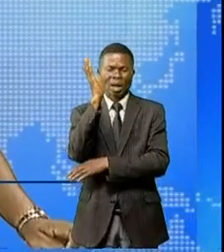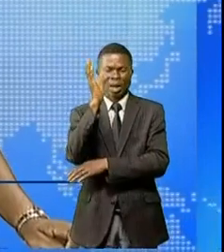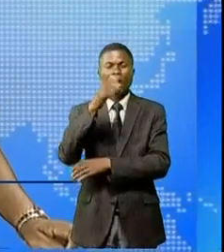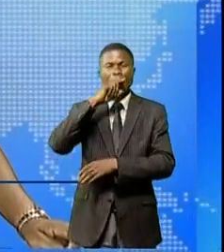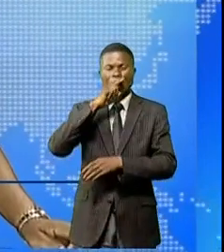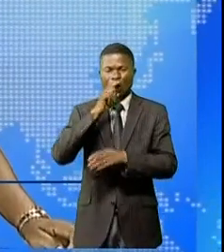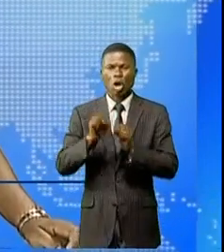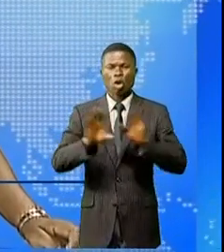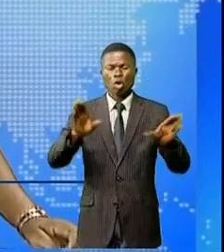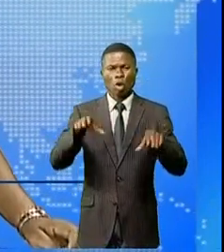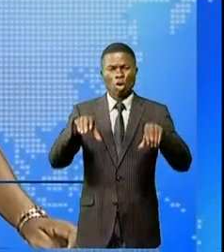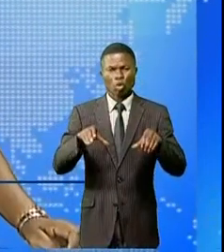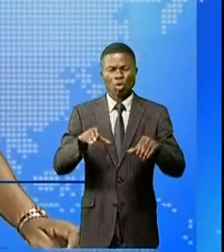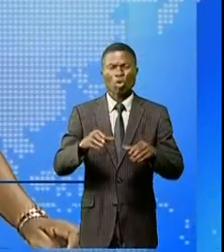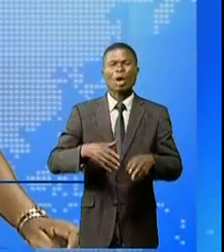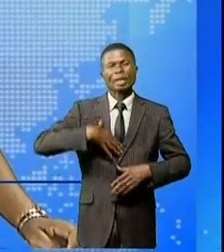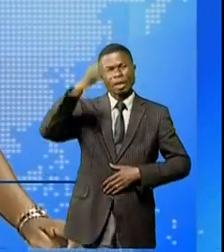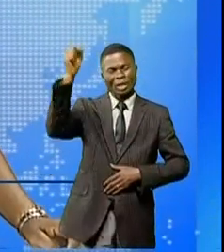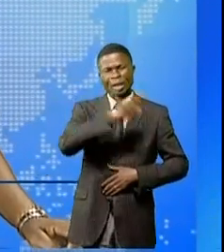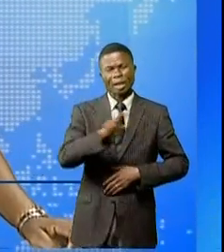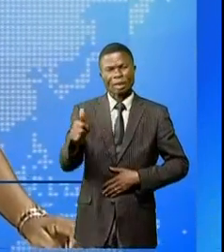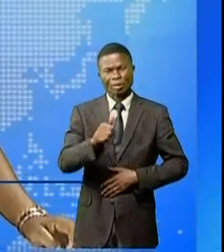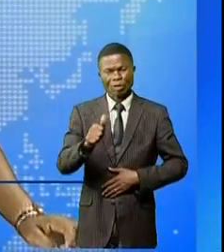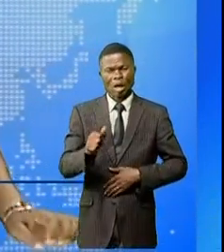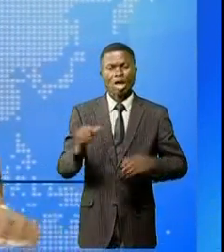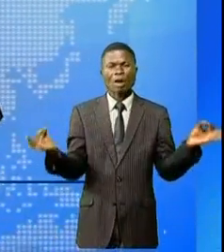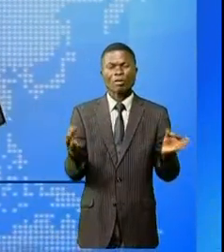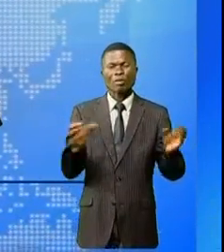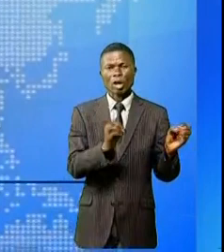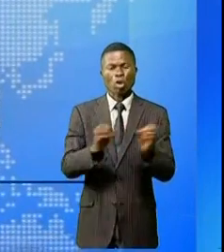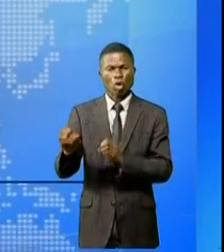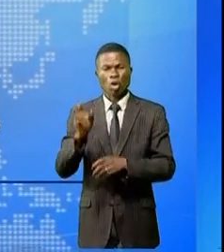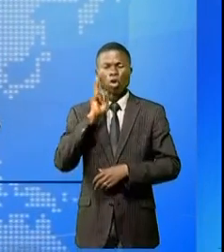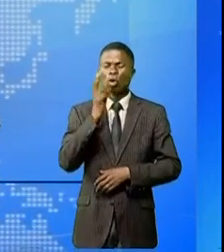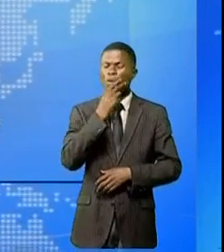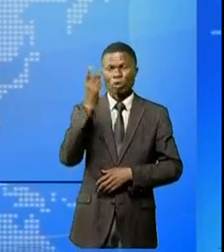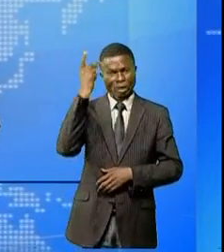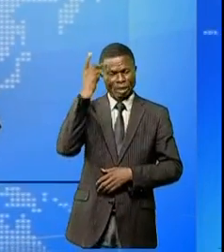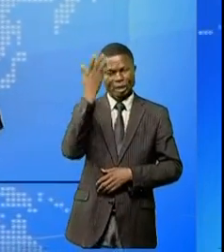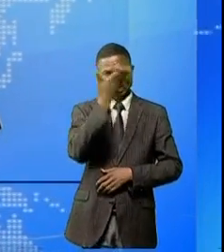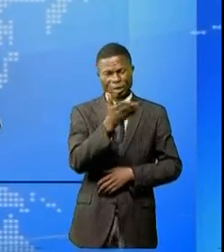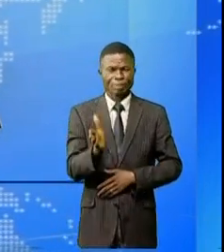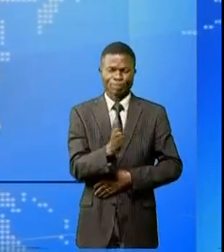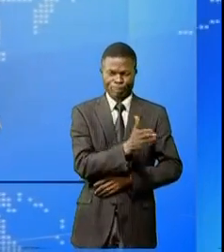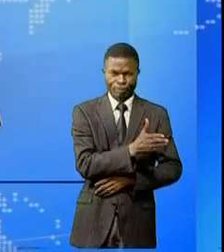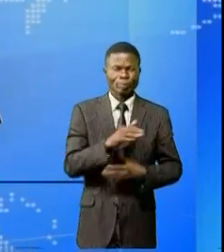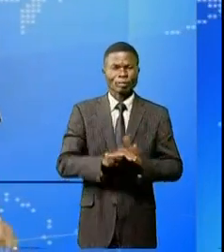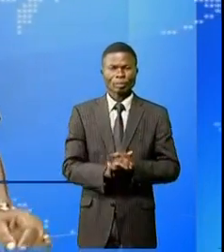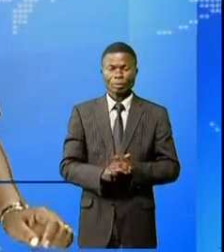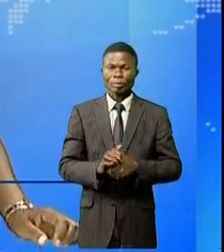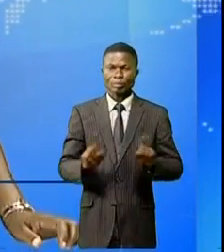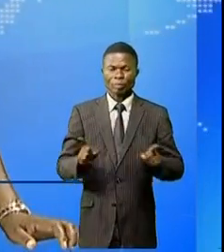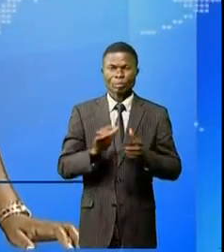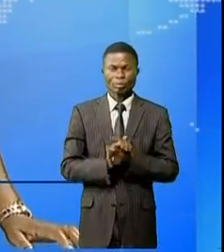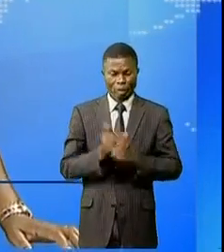distingué en 2021, cérémonie organisée à Rotana Hotel à Kinshasa. Dans la